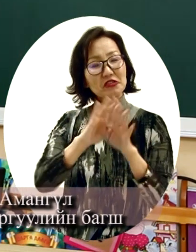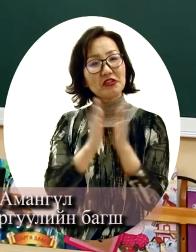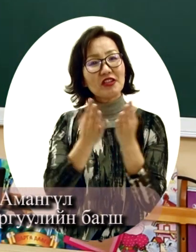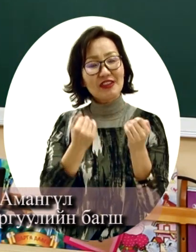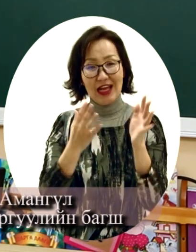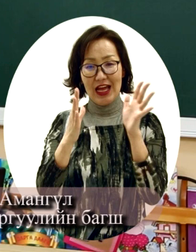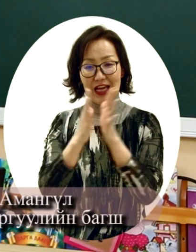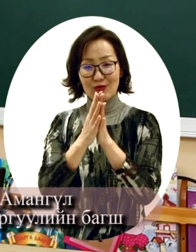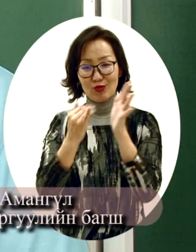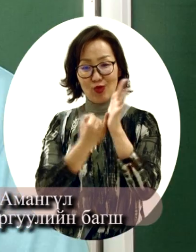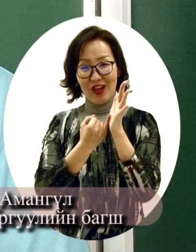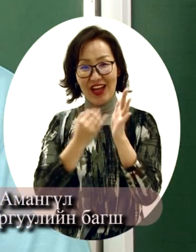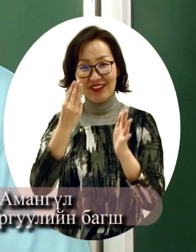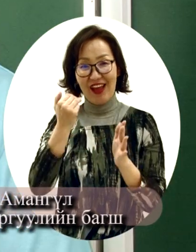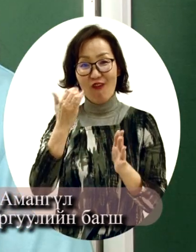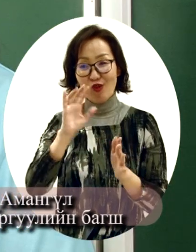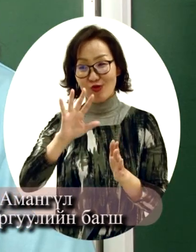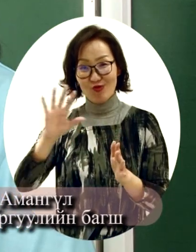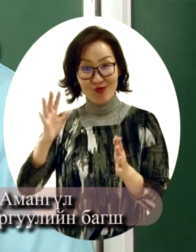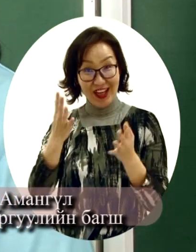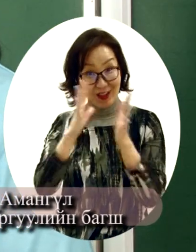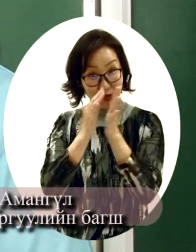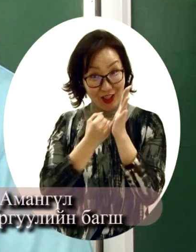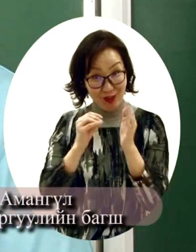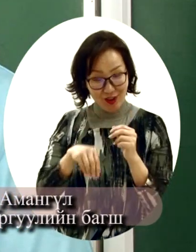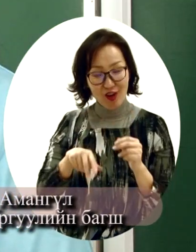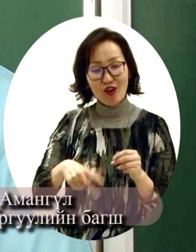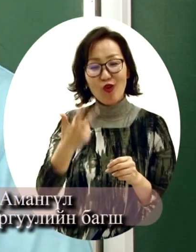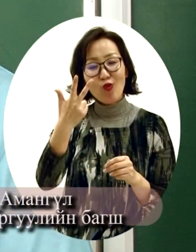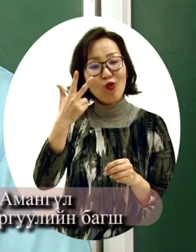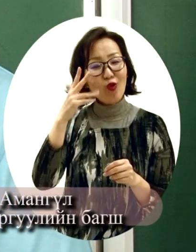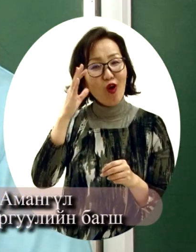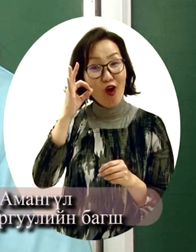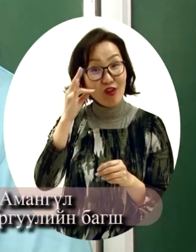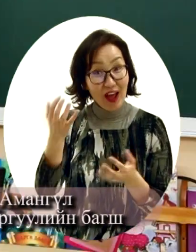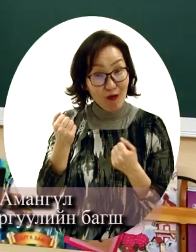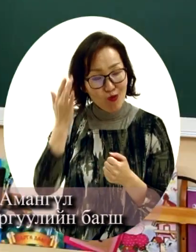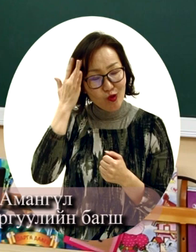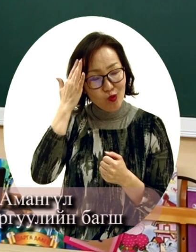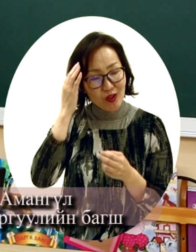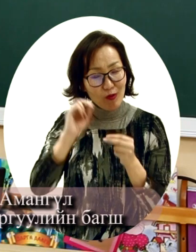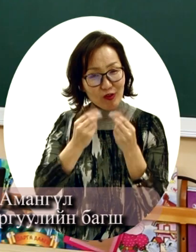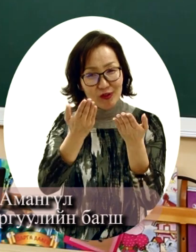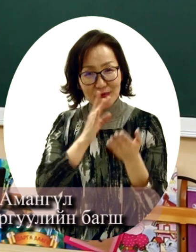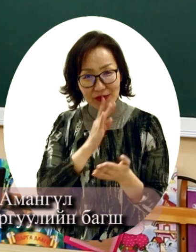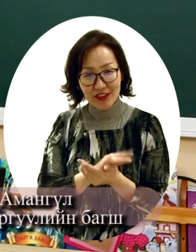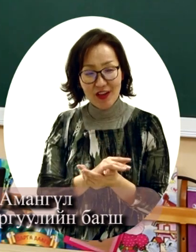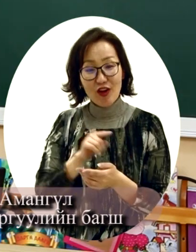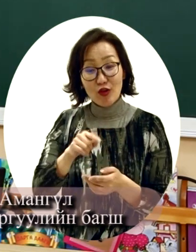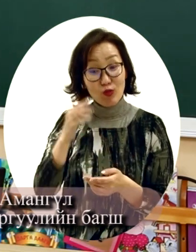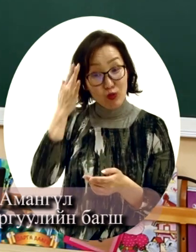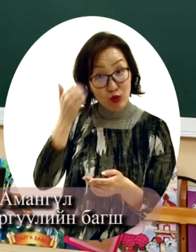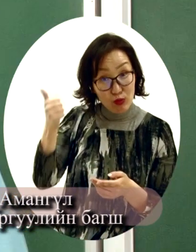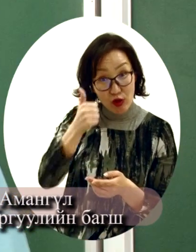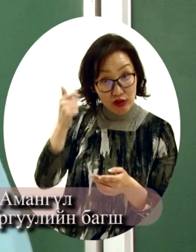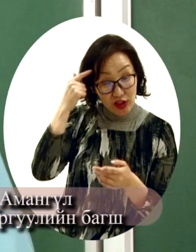there, so mean barlock on altar zulus sharp boldo. Into ushupiting is even charak.